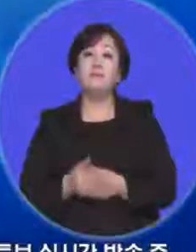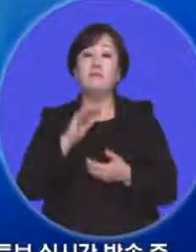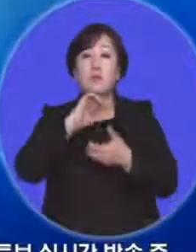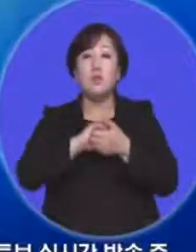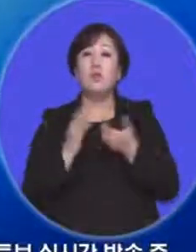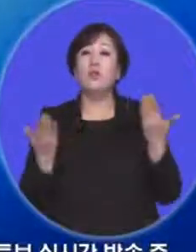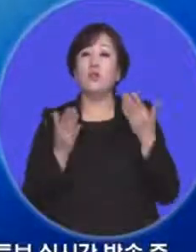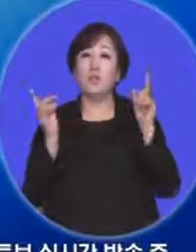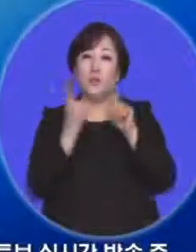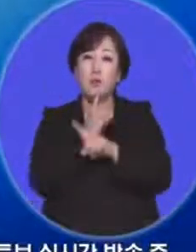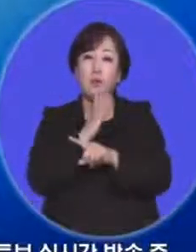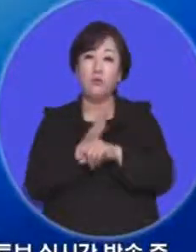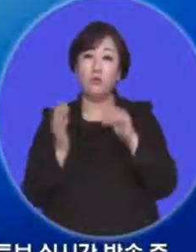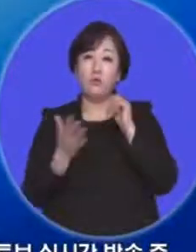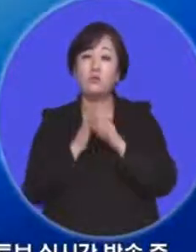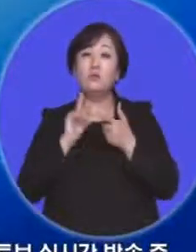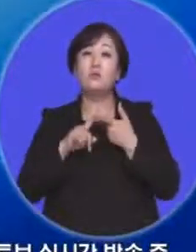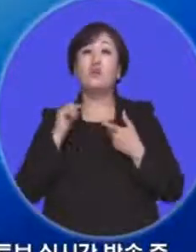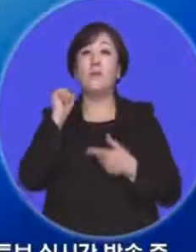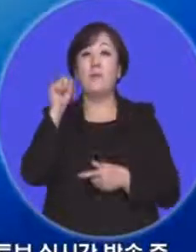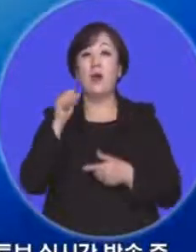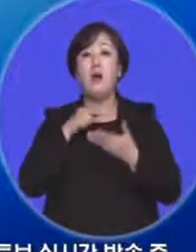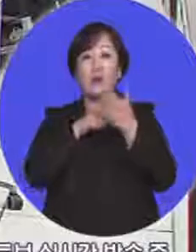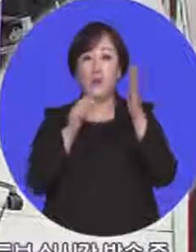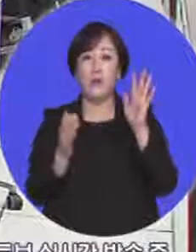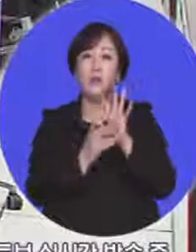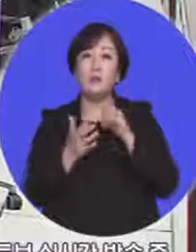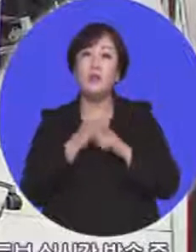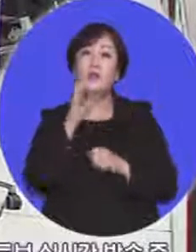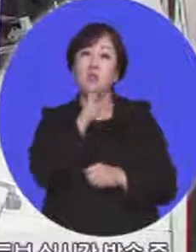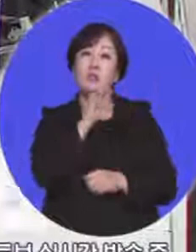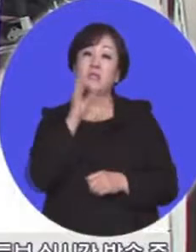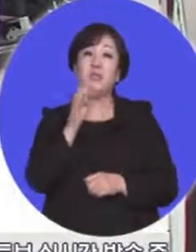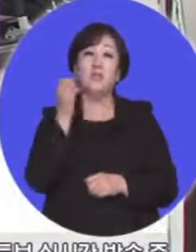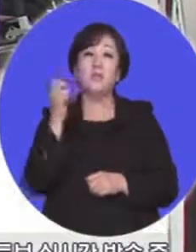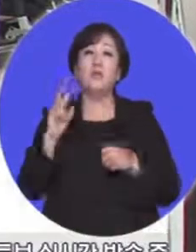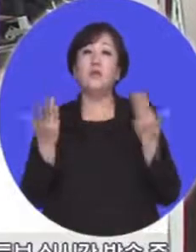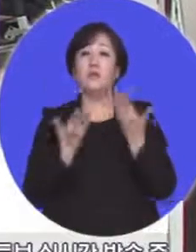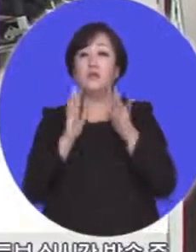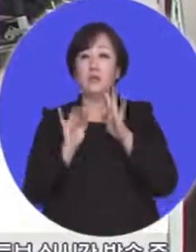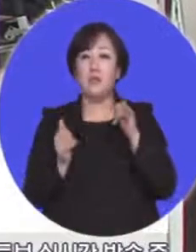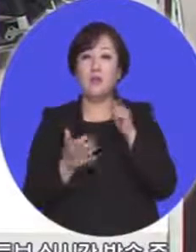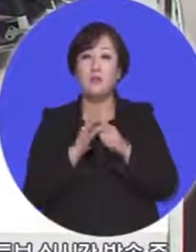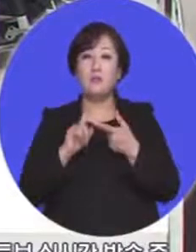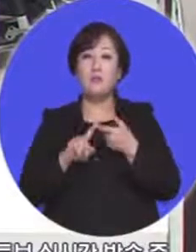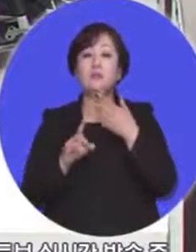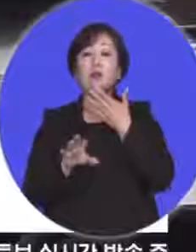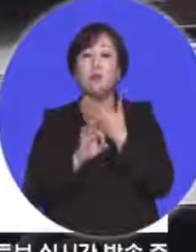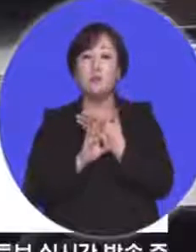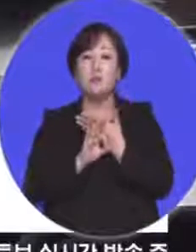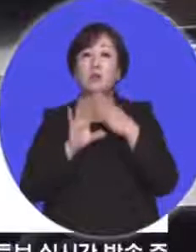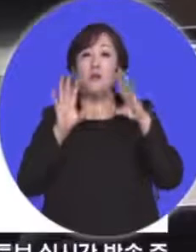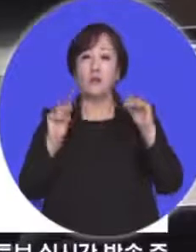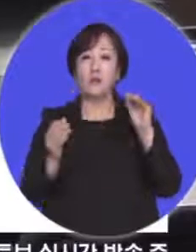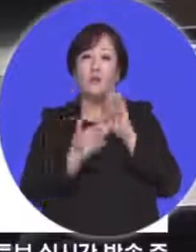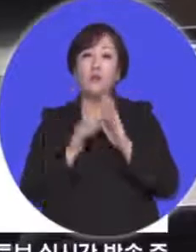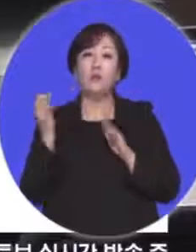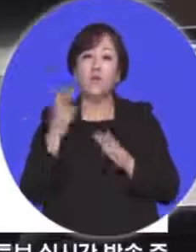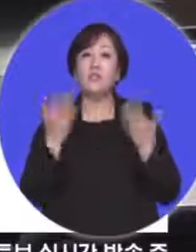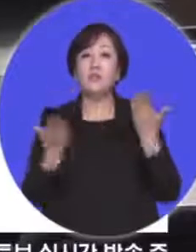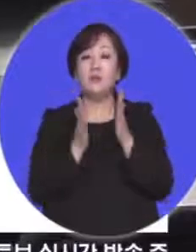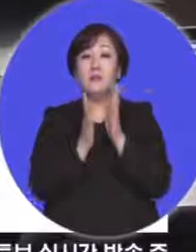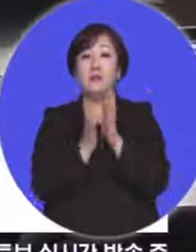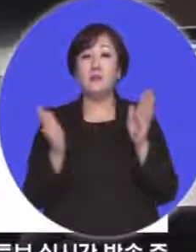정규직 전환 등 처우 개선을 요구하며 파업을 벌이던 CCTV 관제 요원들이 파업을 잠정 중단하고